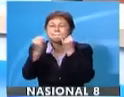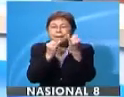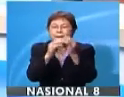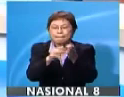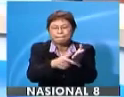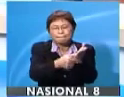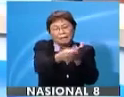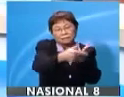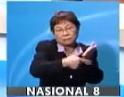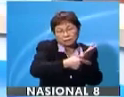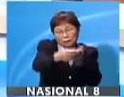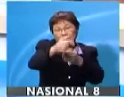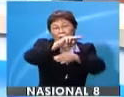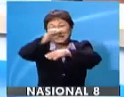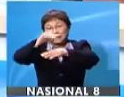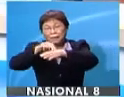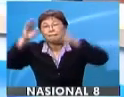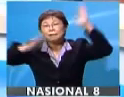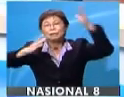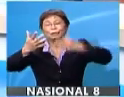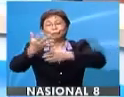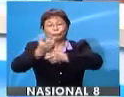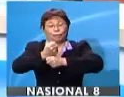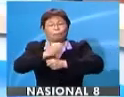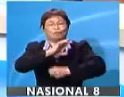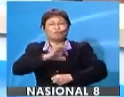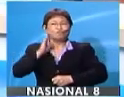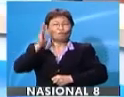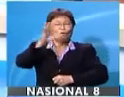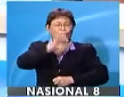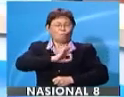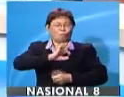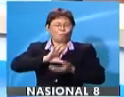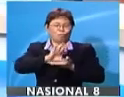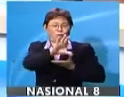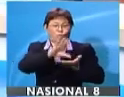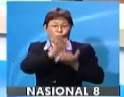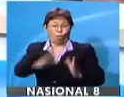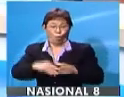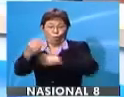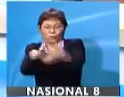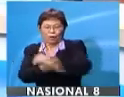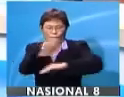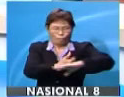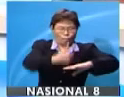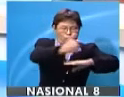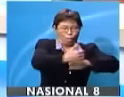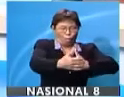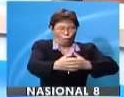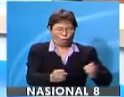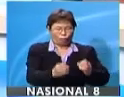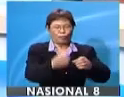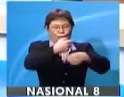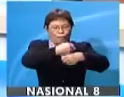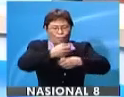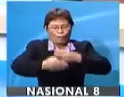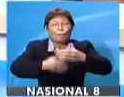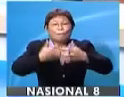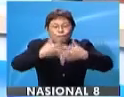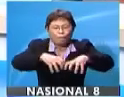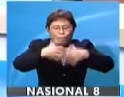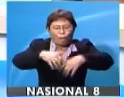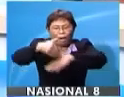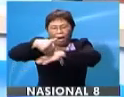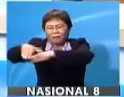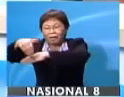The Nation, Malaysia akan mendapat manfaat daripada pelabur asing yang mahu mewujudkan pangkalan pengeluaran untuk penghantaran